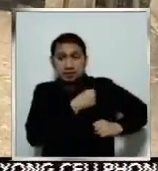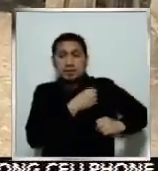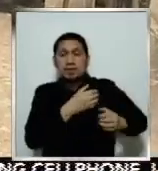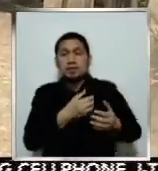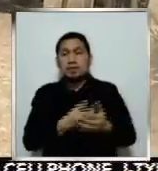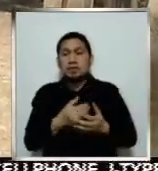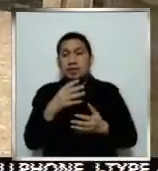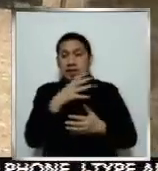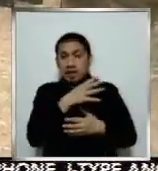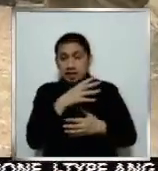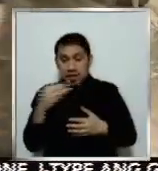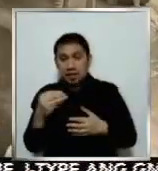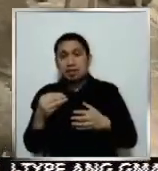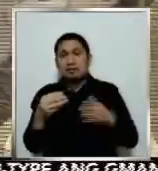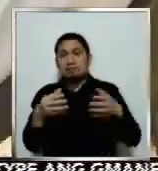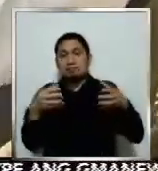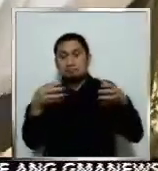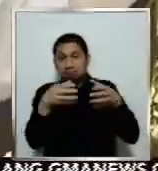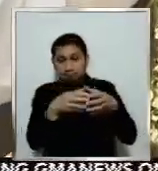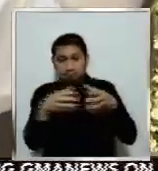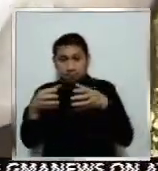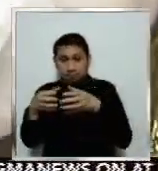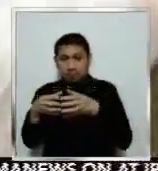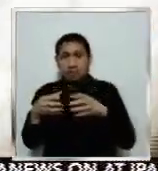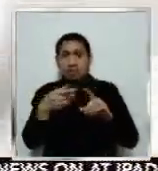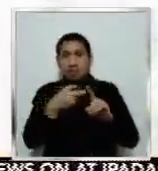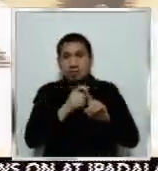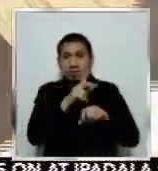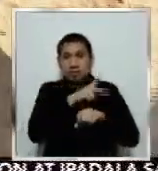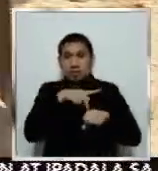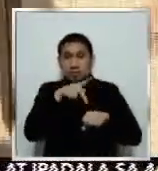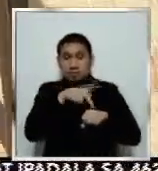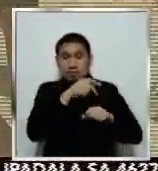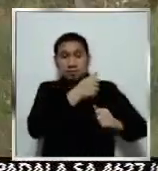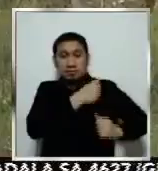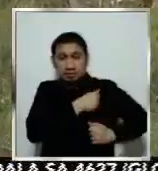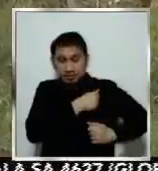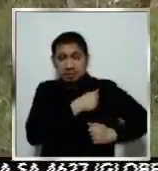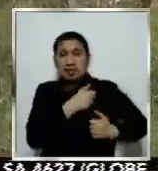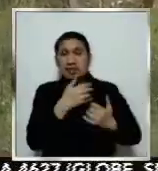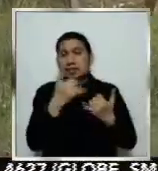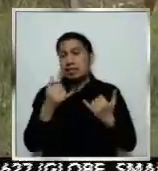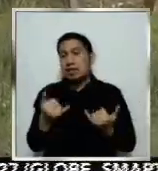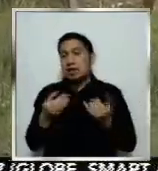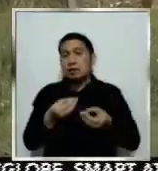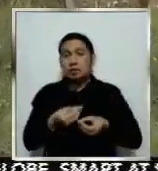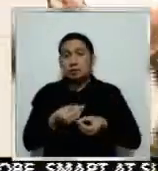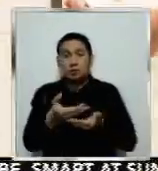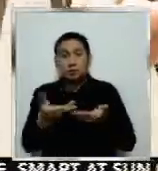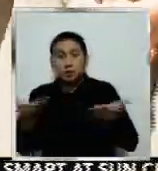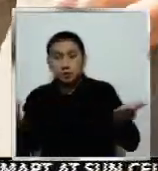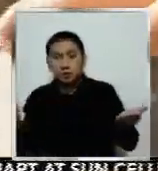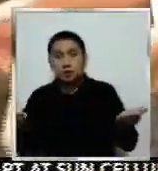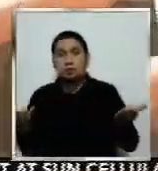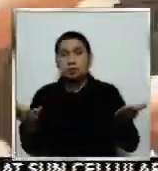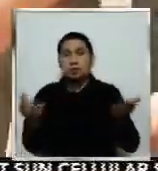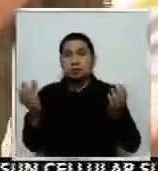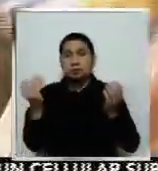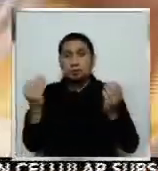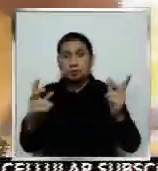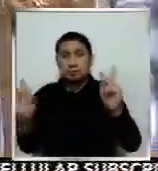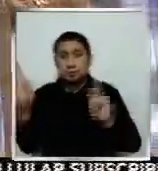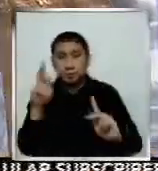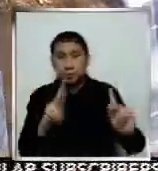1st Infantry Battalion ng Philippine Army, muli tayo nakapagbigay sa 2,400 katao sa Barangay